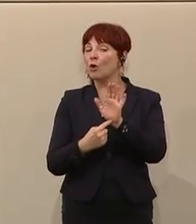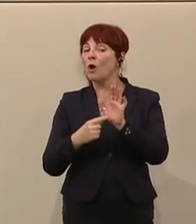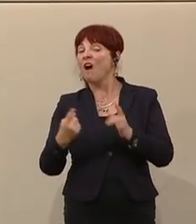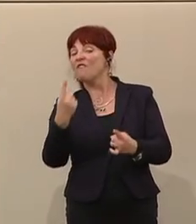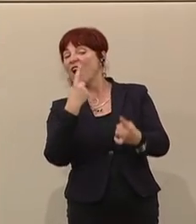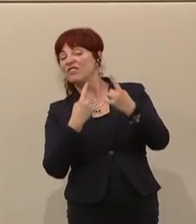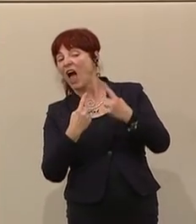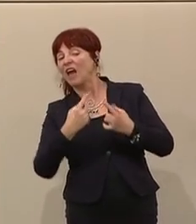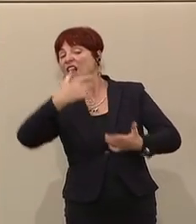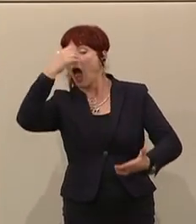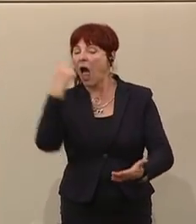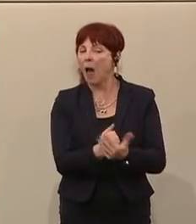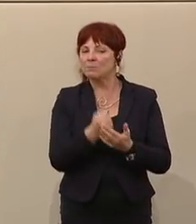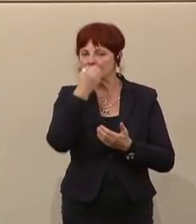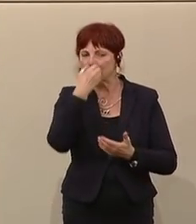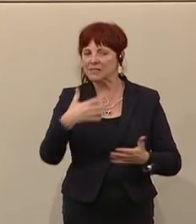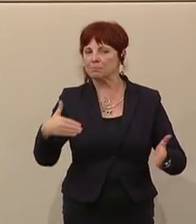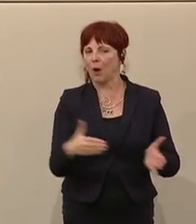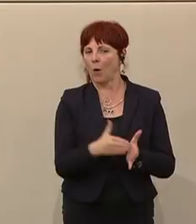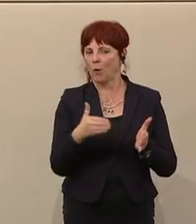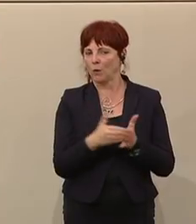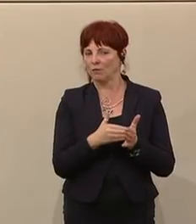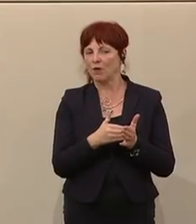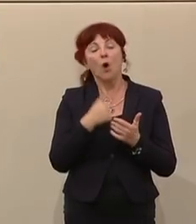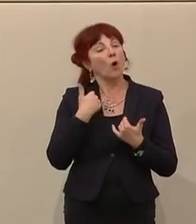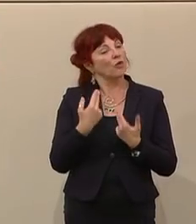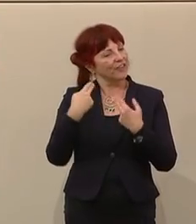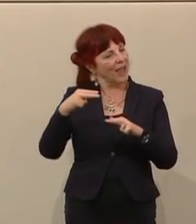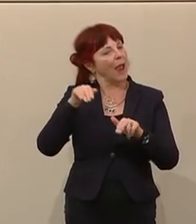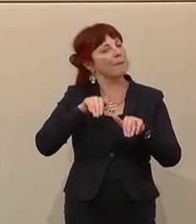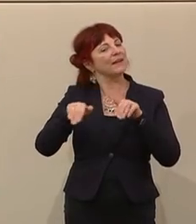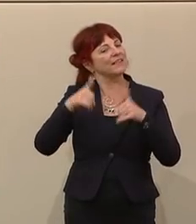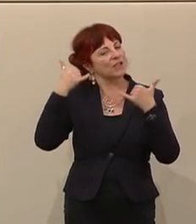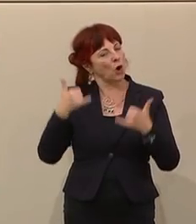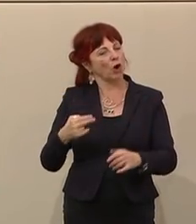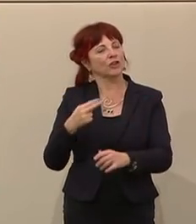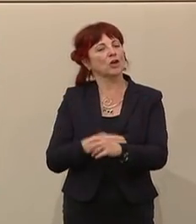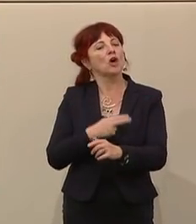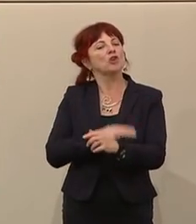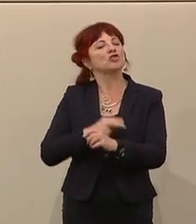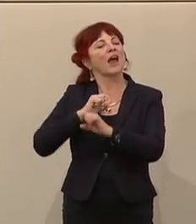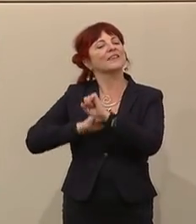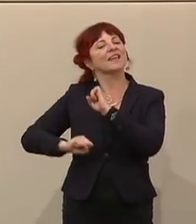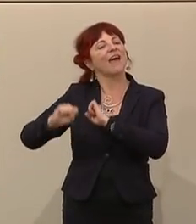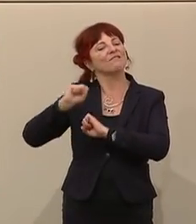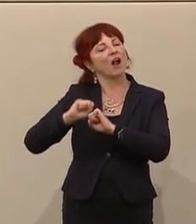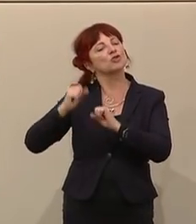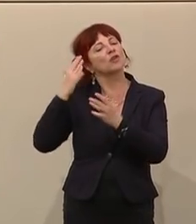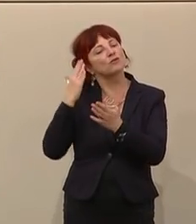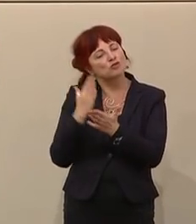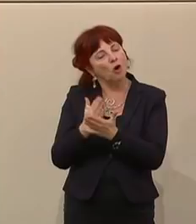eingebracht. Und der Herr Minister ist heute bei der Staatsanwaltschaft Wien zumindest als Verdächtiger